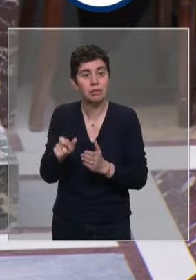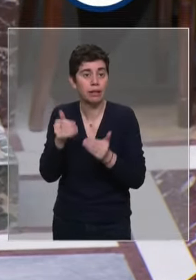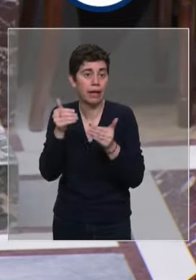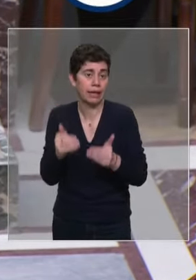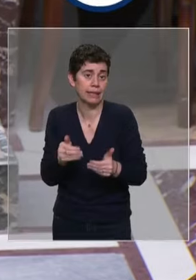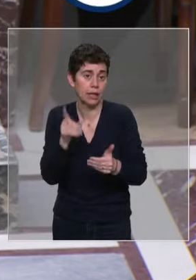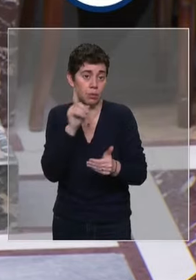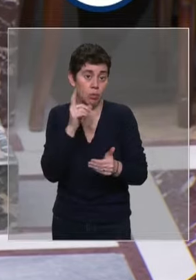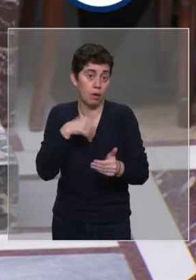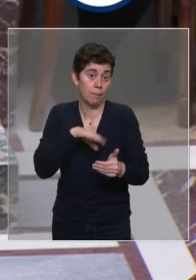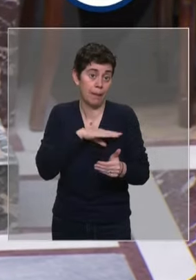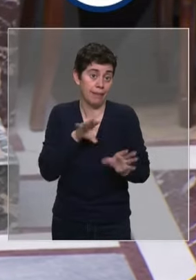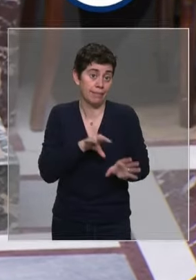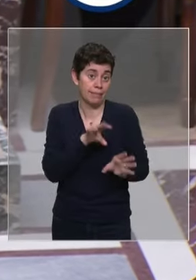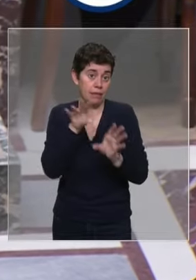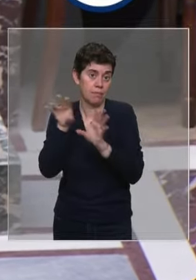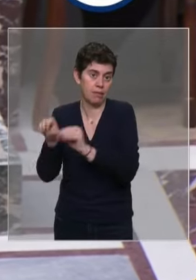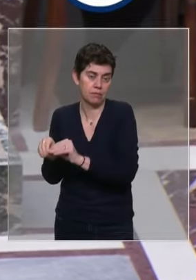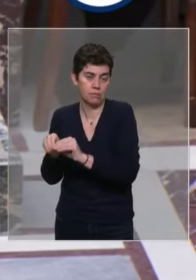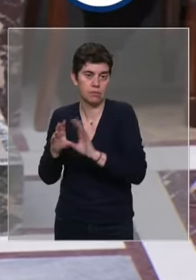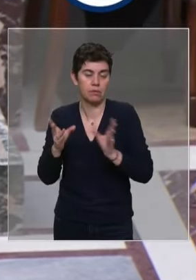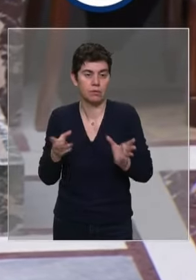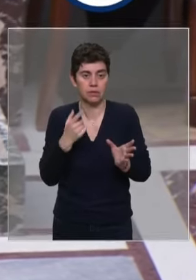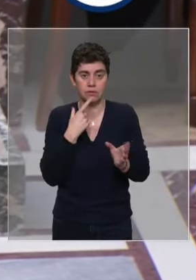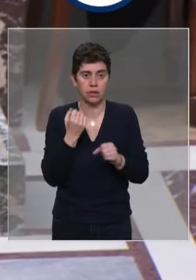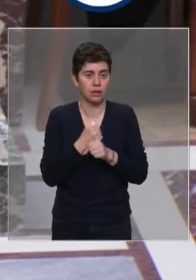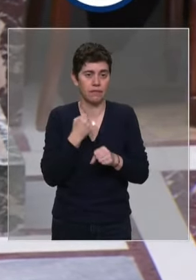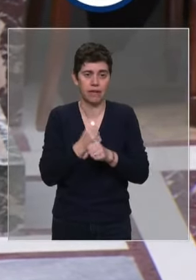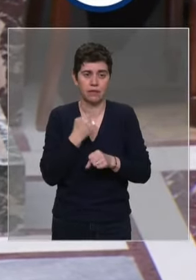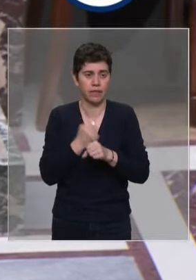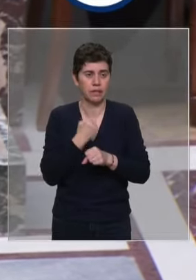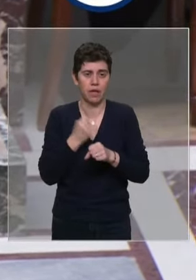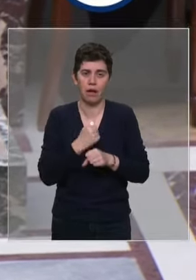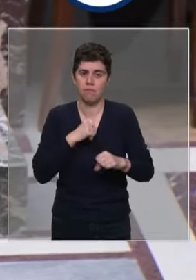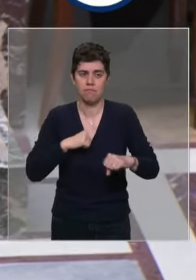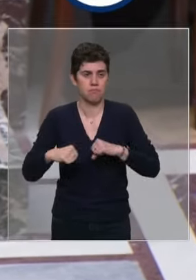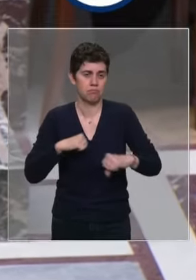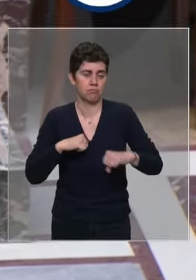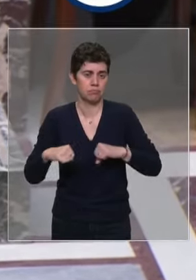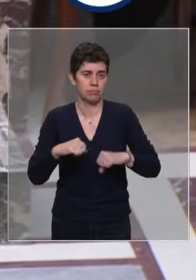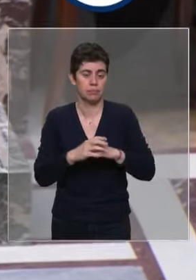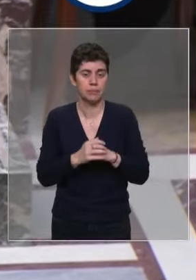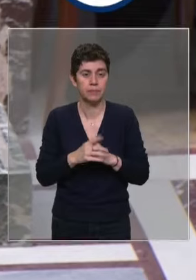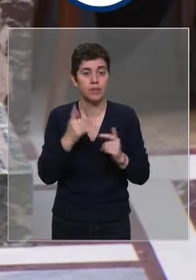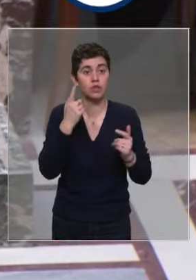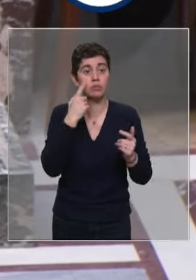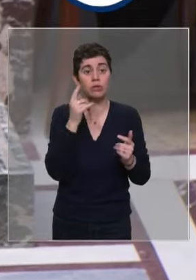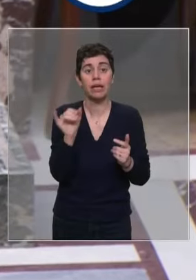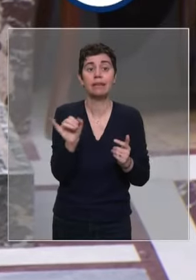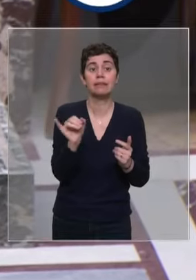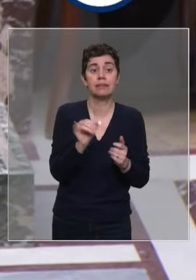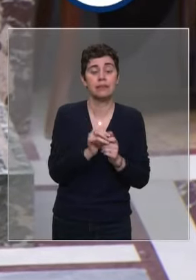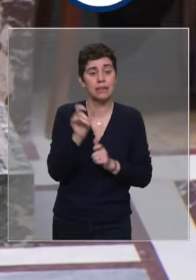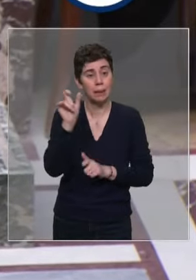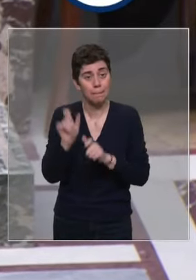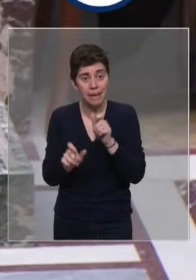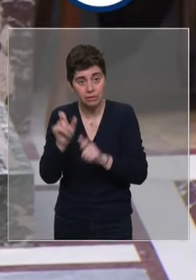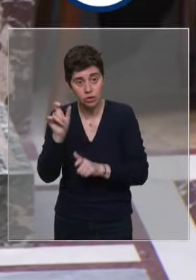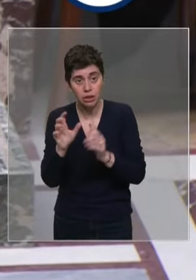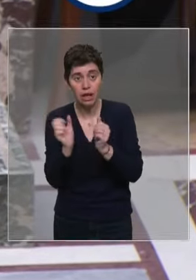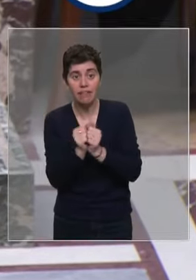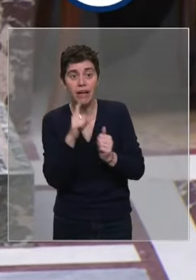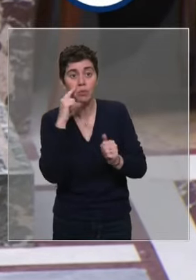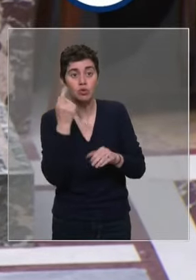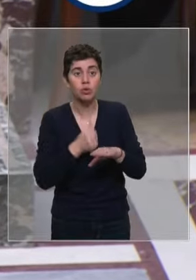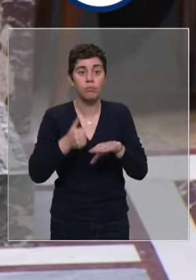partie pour cause de déménagement, c'est dire le travail qui a été mené par cette commission. Je pense à toutes celles et ceux qui ont entouré Franck Chauvin pour